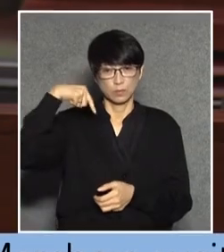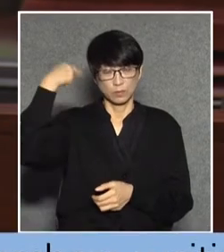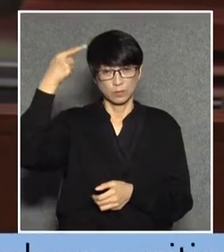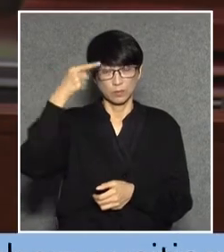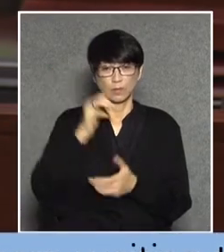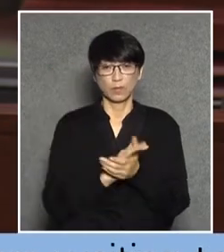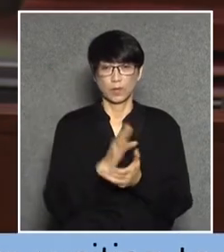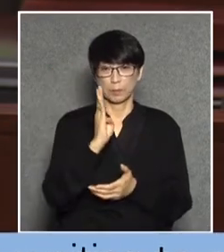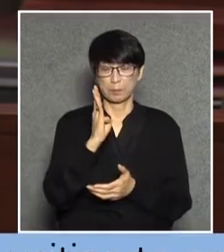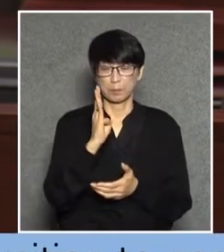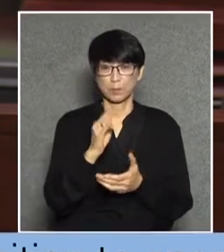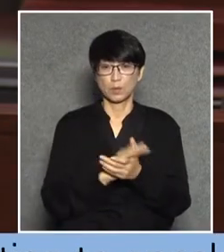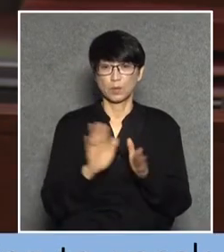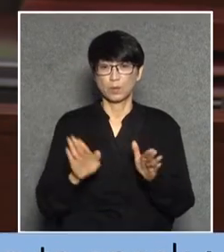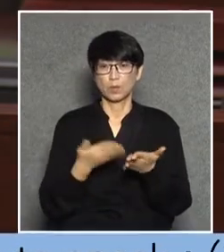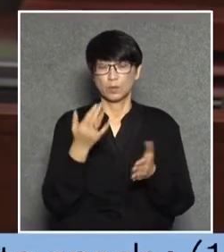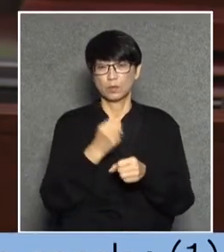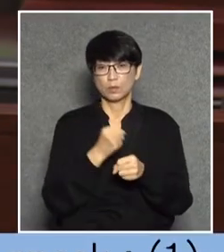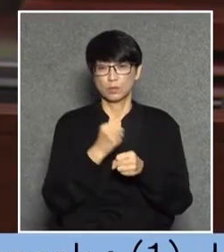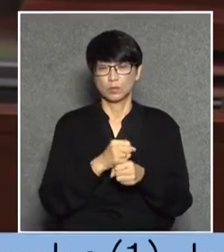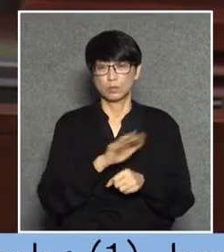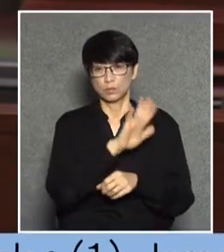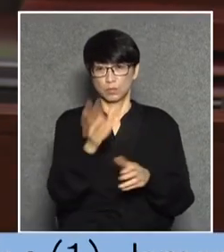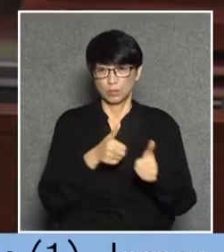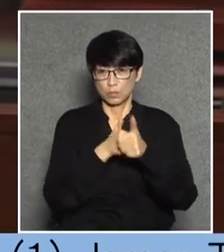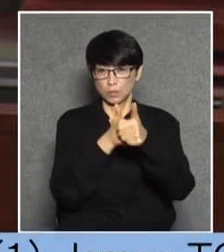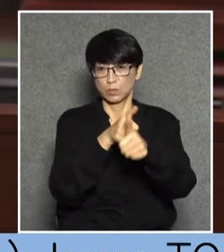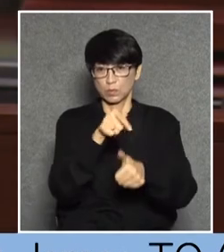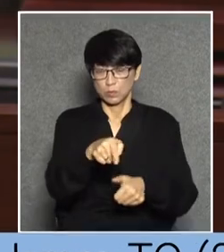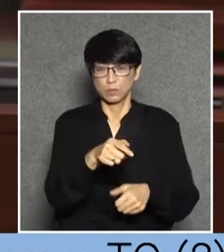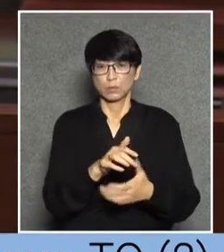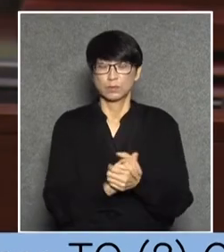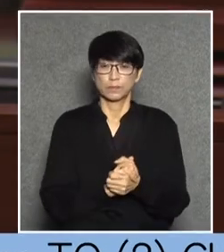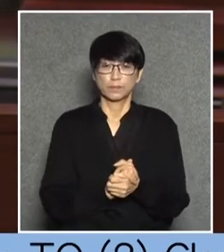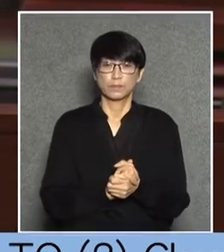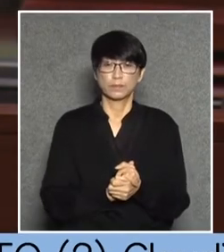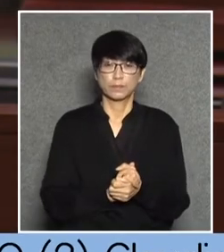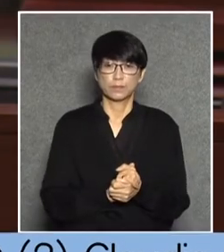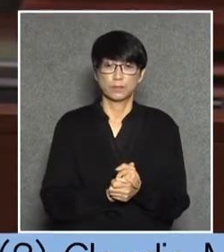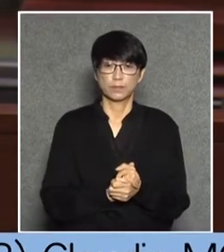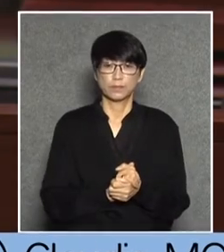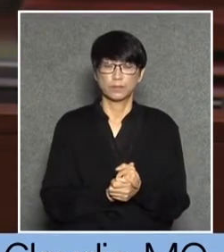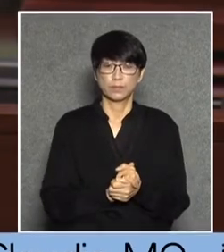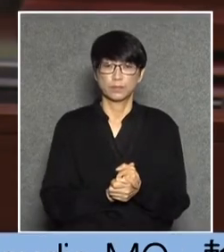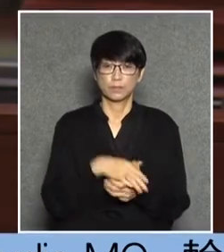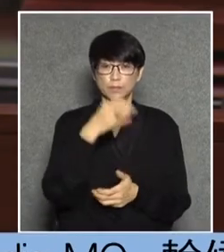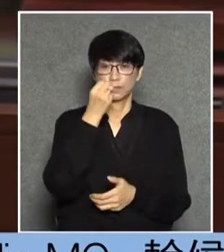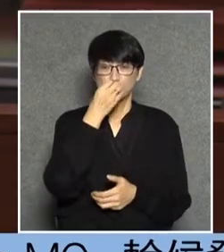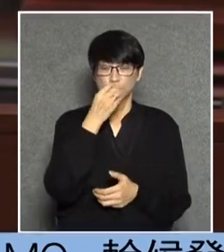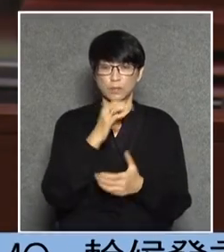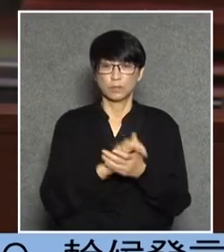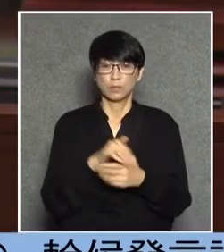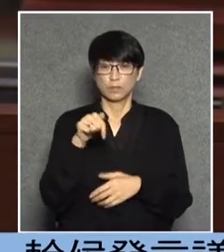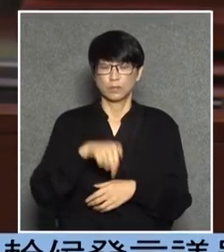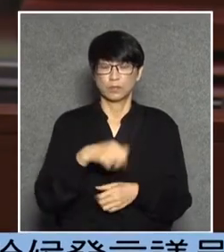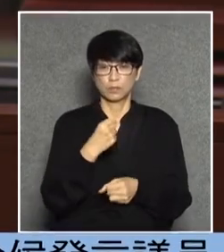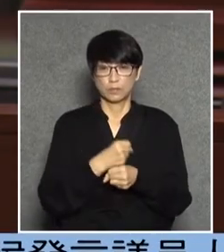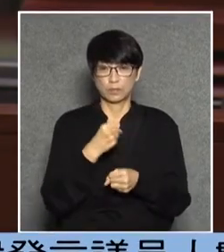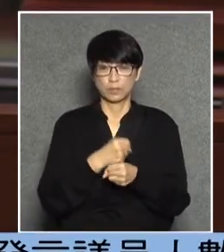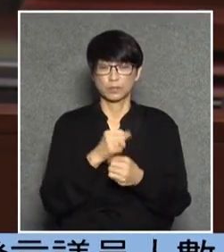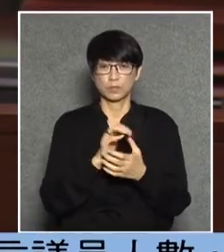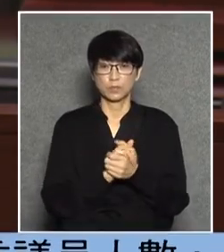始做呢一行，大家都去做。大家去做嘅時候，我哋原本喺香港撈下撈下嘅。嗰